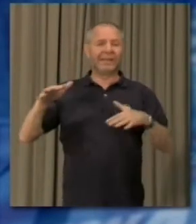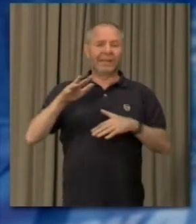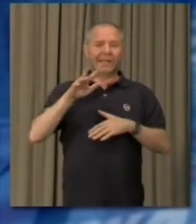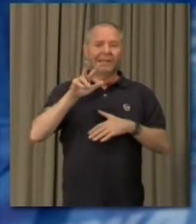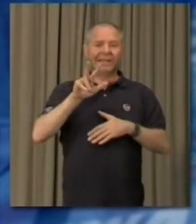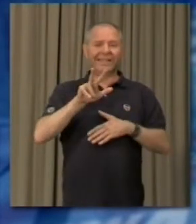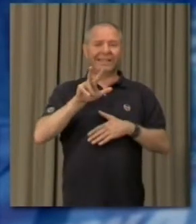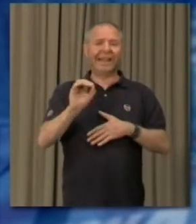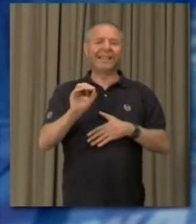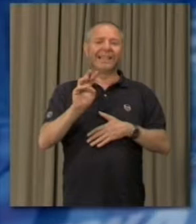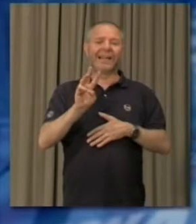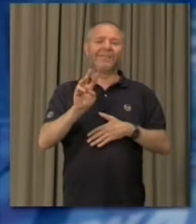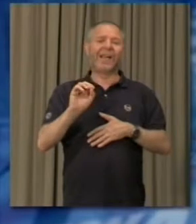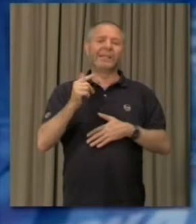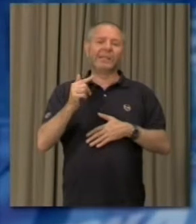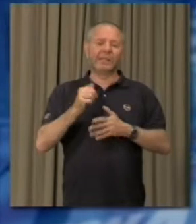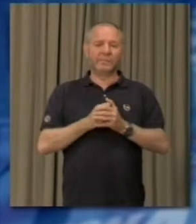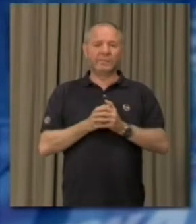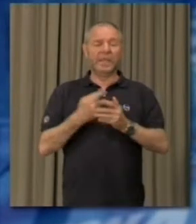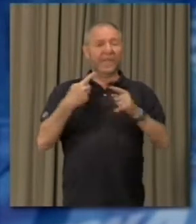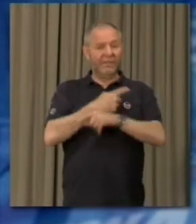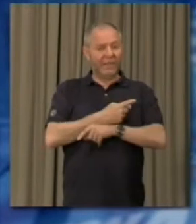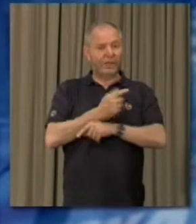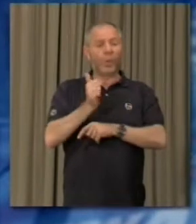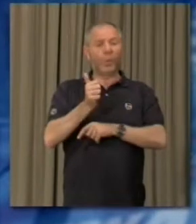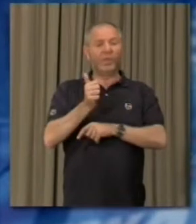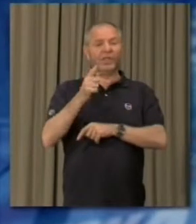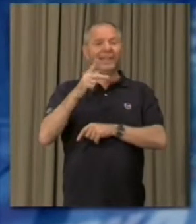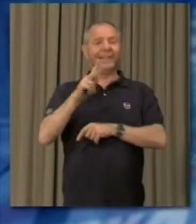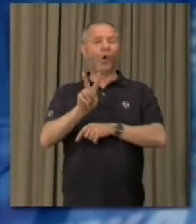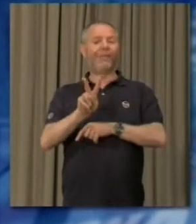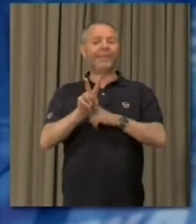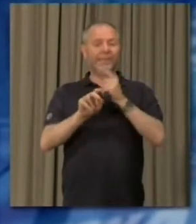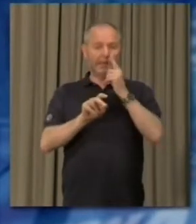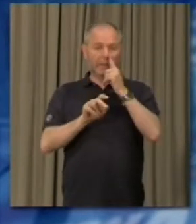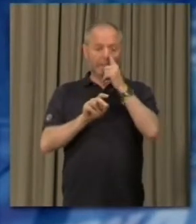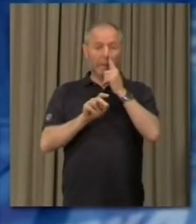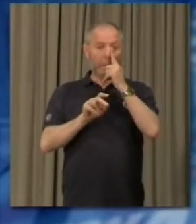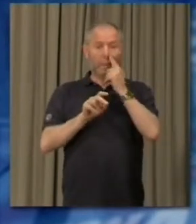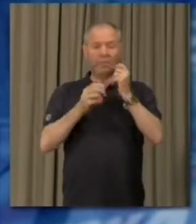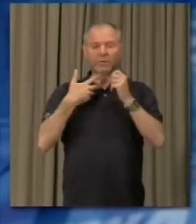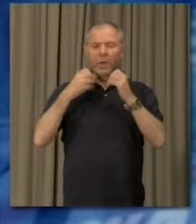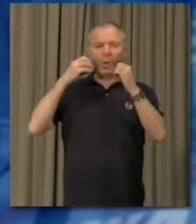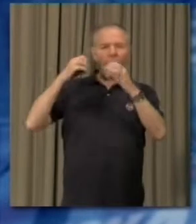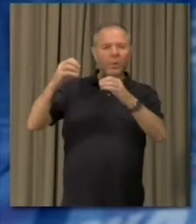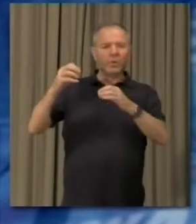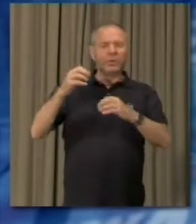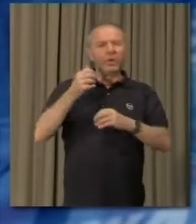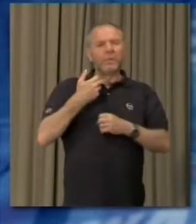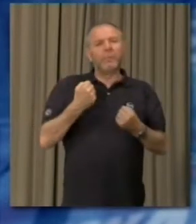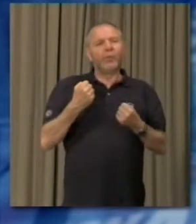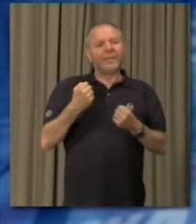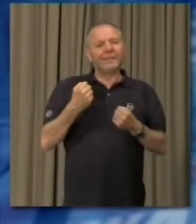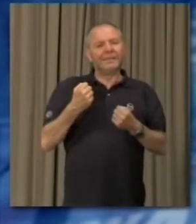30 watt, 11 kilowatt sarà invece la potenza nominale. Saranno impiegati LED con 130 apparecchi con potenza